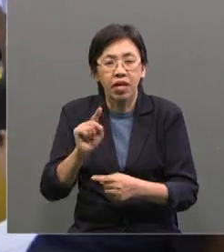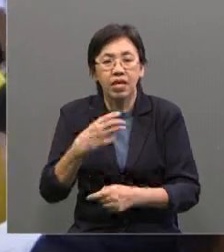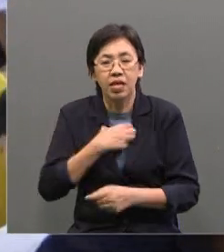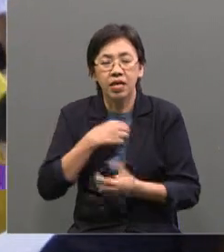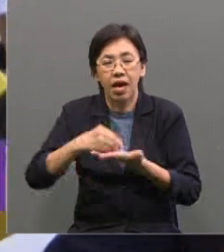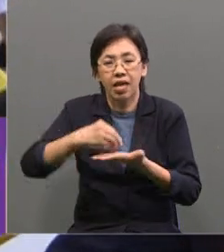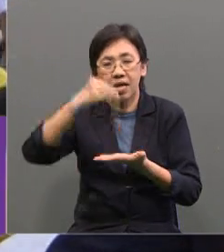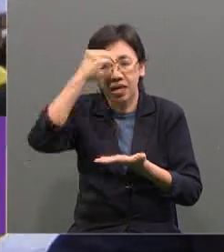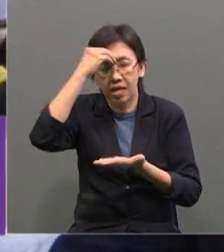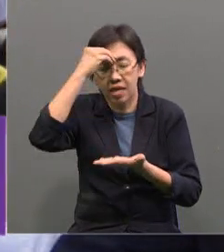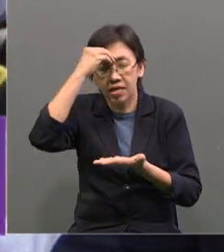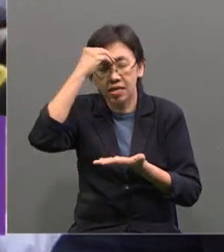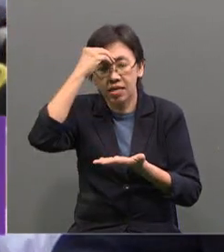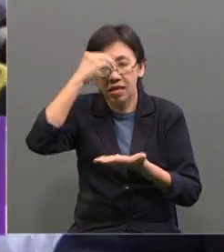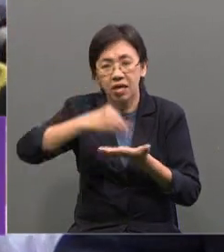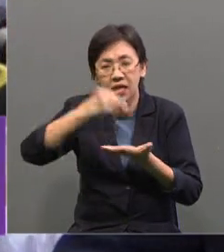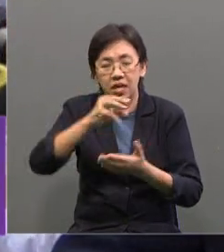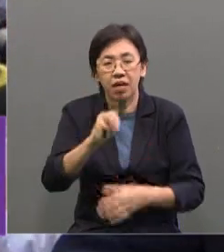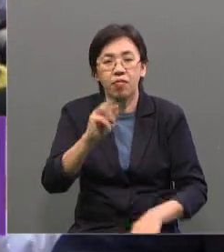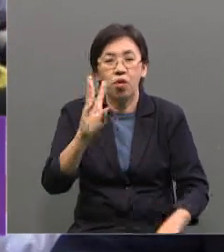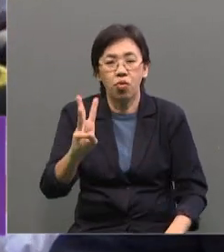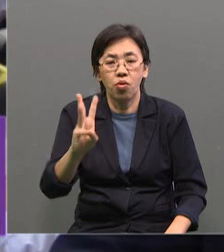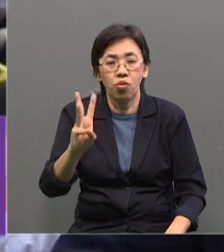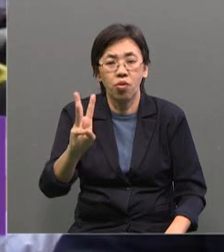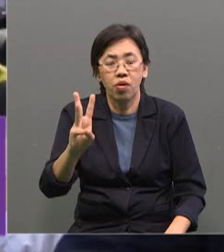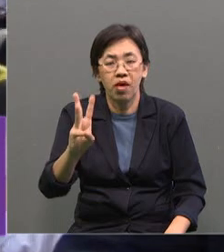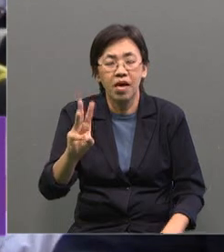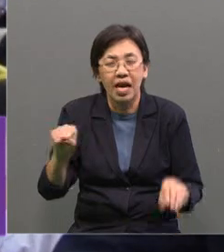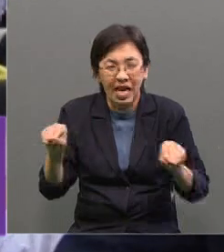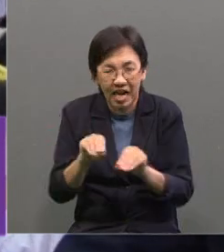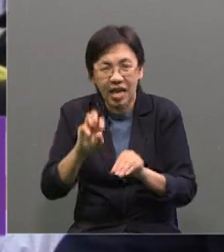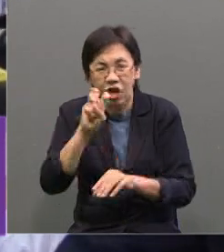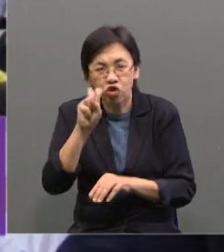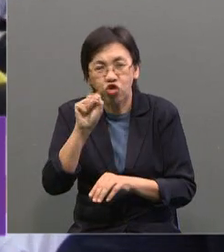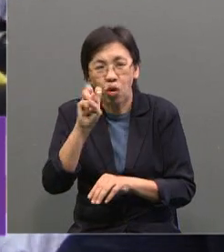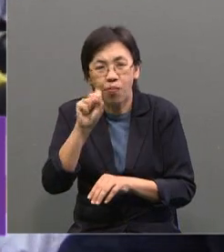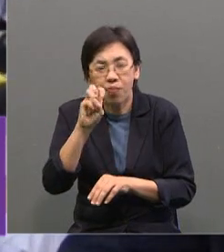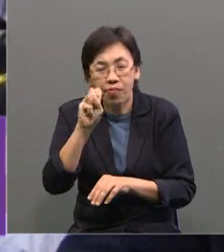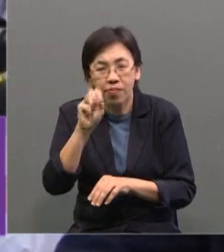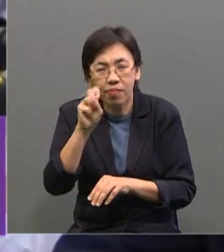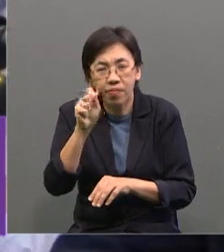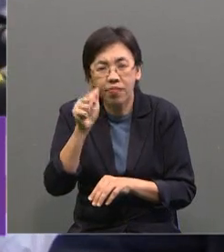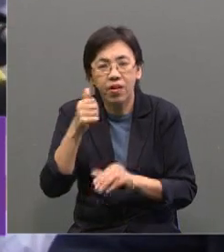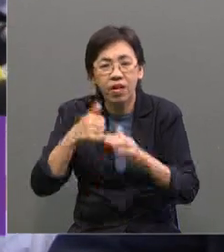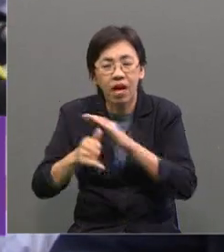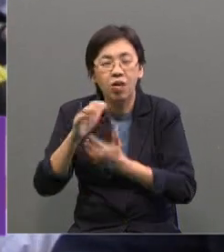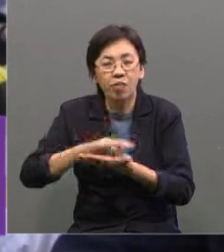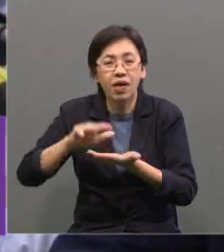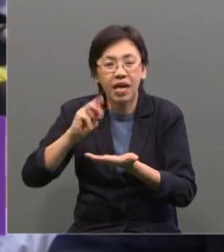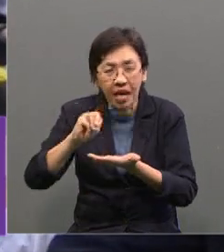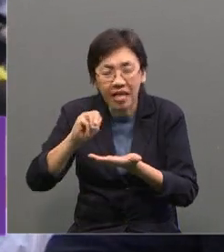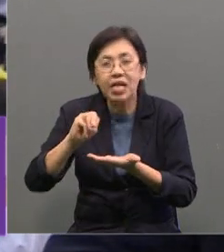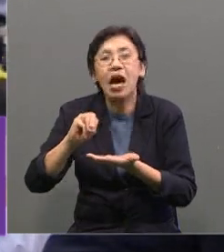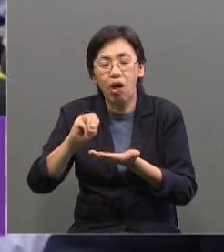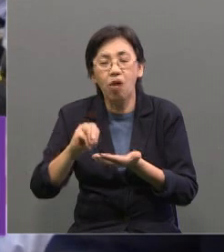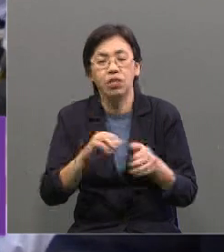ษานักเรียนชั้นม.6ที่จะจบไปเพื่อเตรียมตัวในการสอบเข้ามห